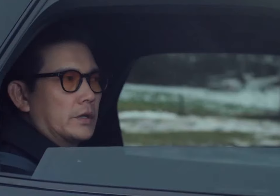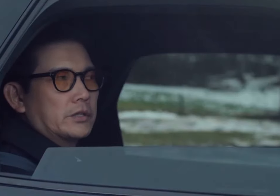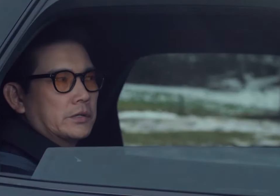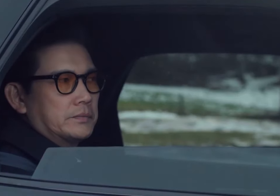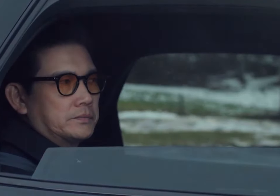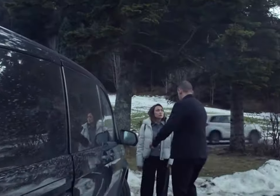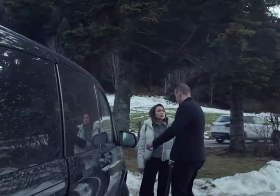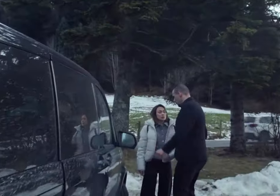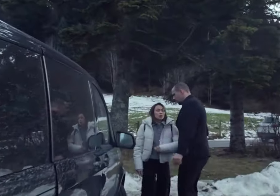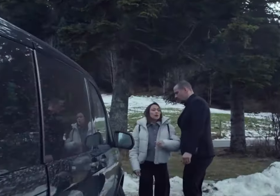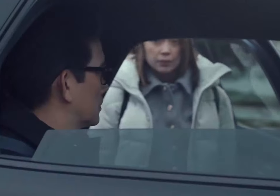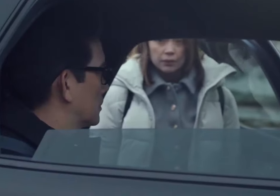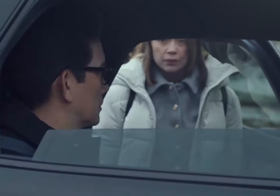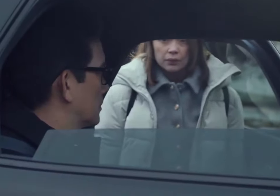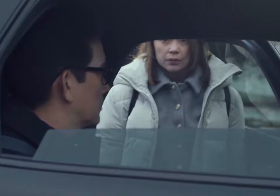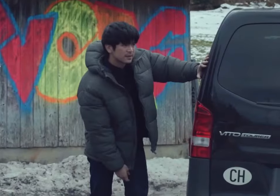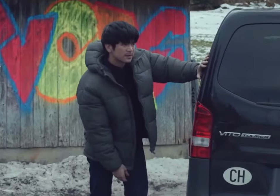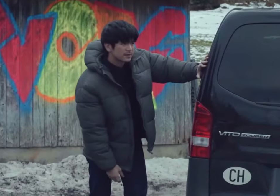Get her.